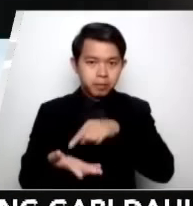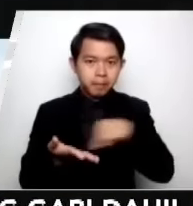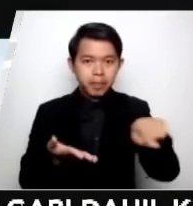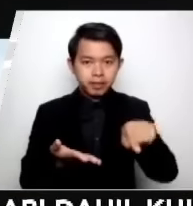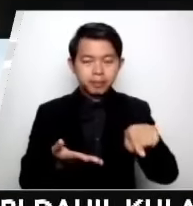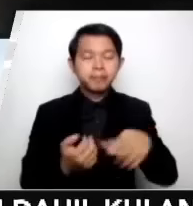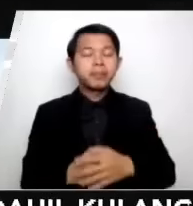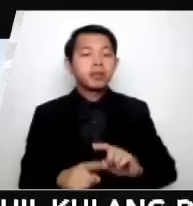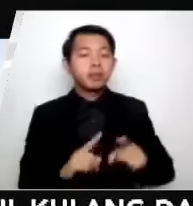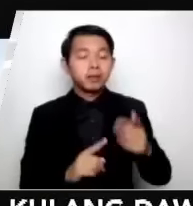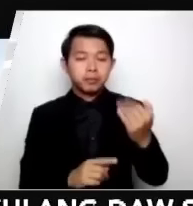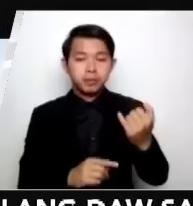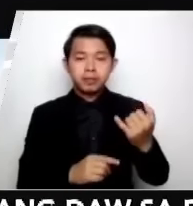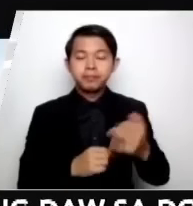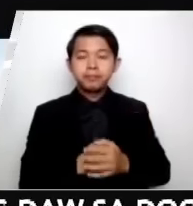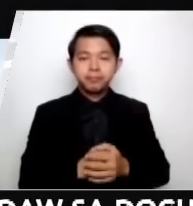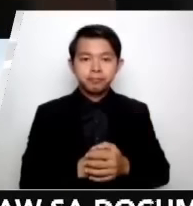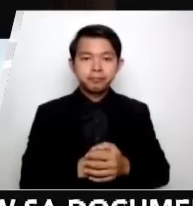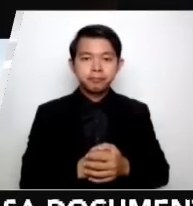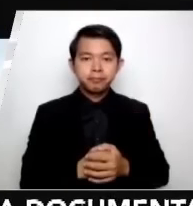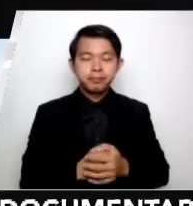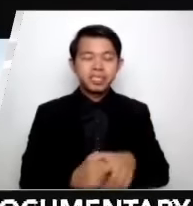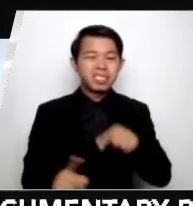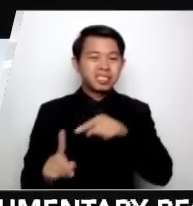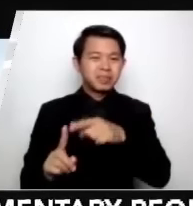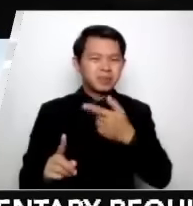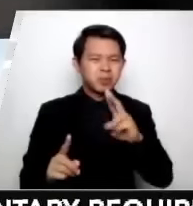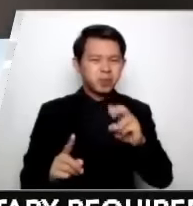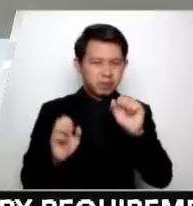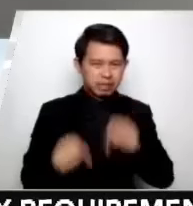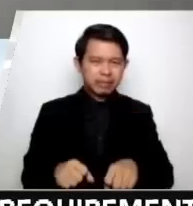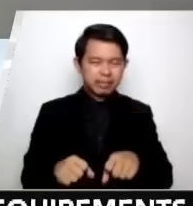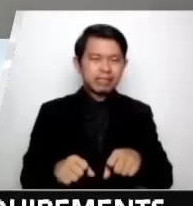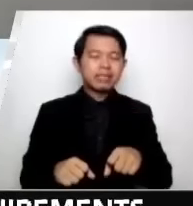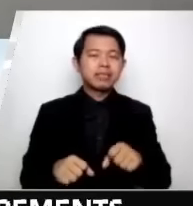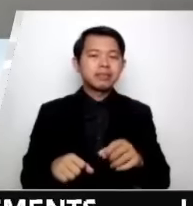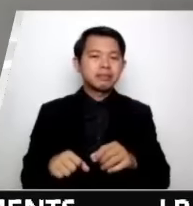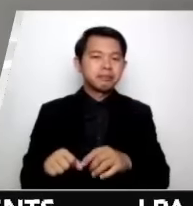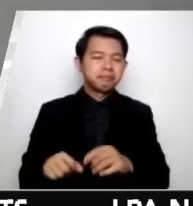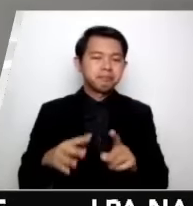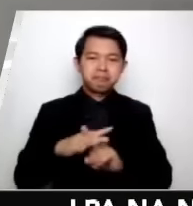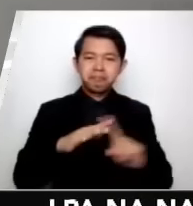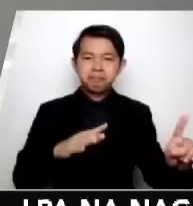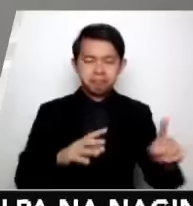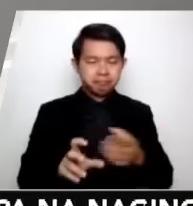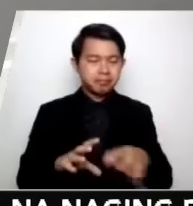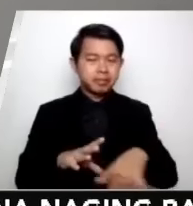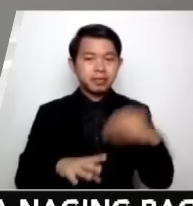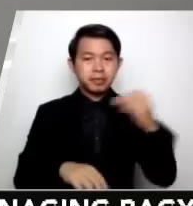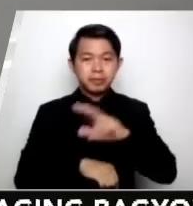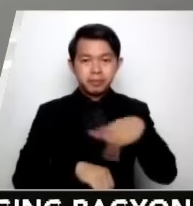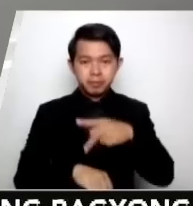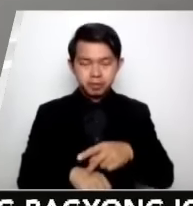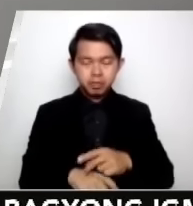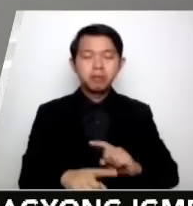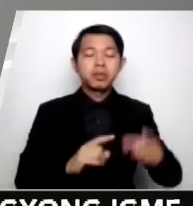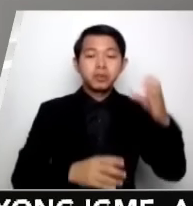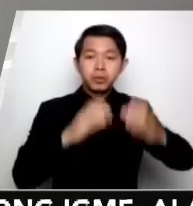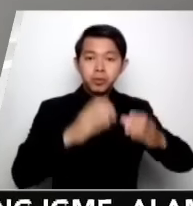may kakayahang umalis ng bansa si Guo kaya nahuli sa Indonesia. Nagpa siya ang korte na triplehin ang ibabayad na piyansa ni